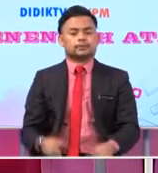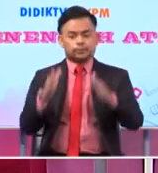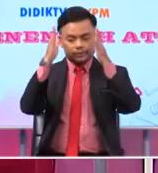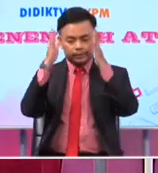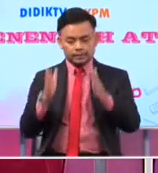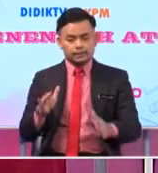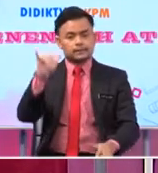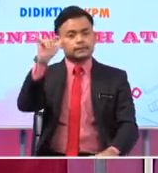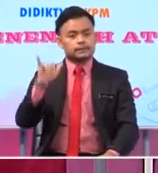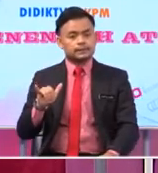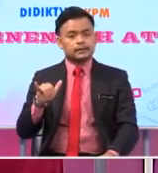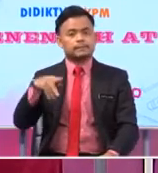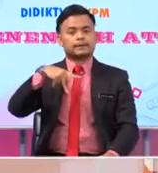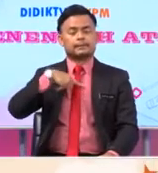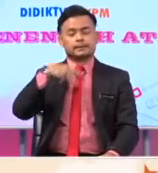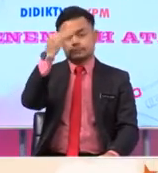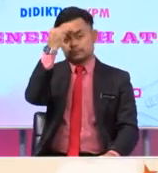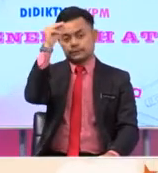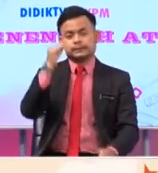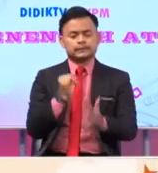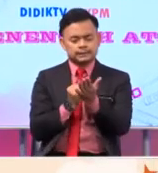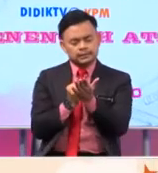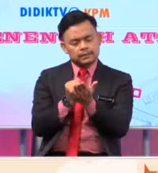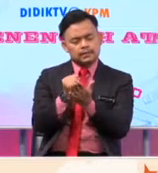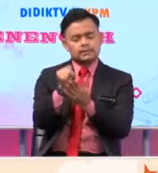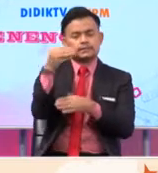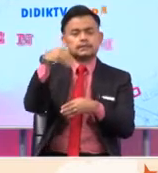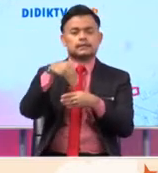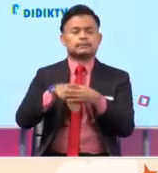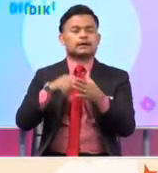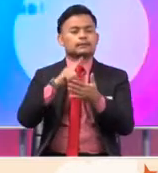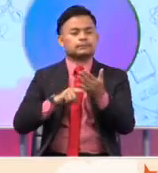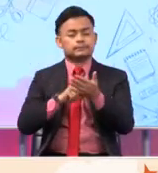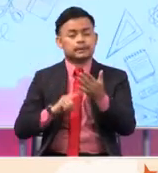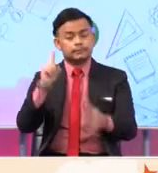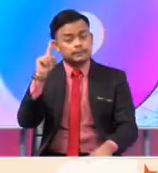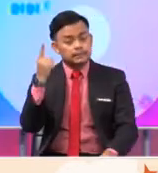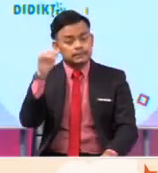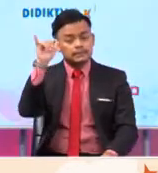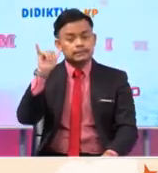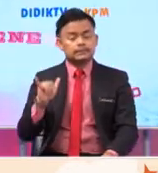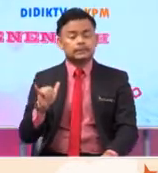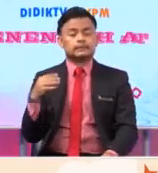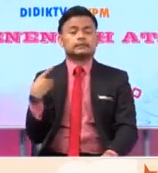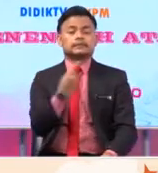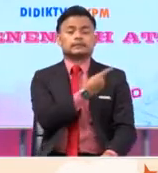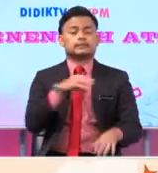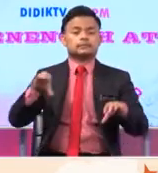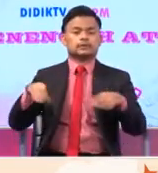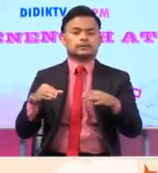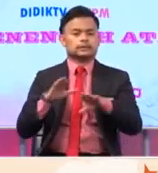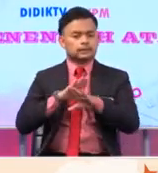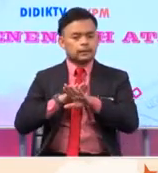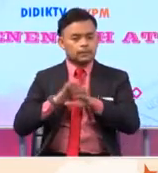pertama ikhlas dan judul dalam tindakan Maksudnya kita mesti ikhlas dan tidak menipu lah dalam segala